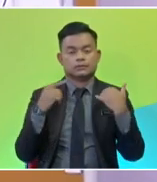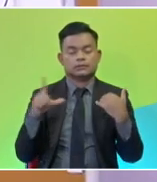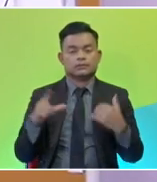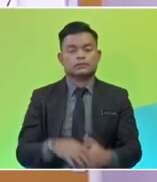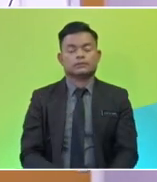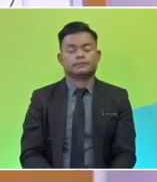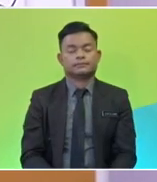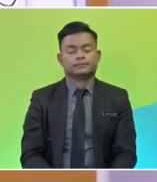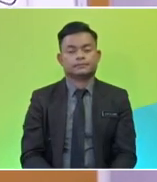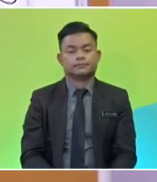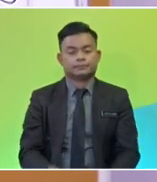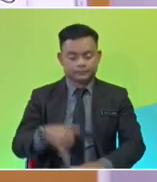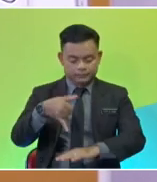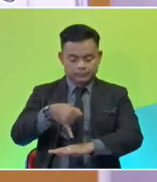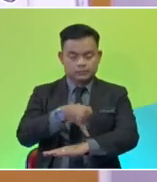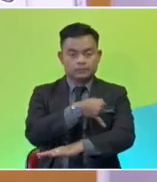tulang